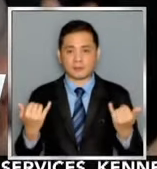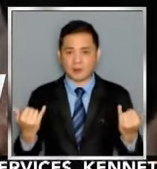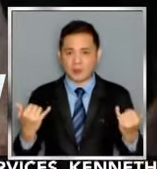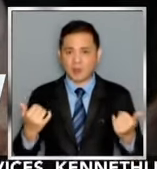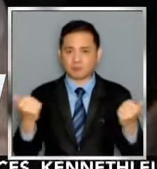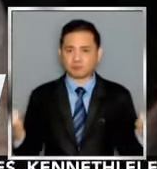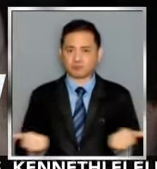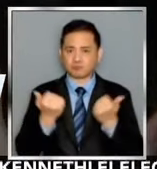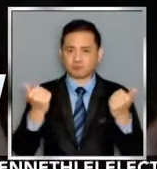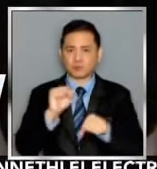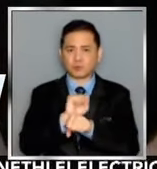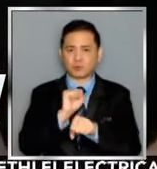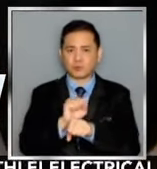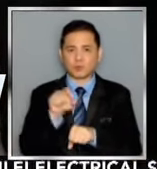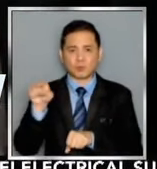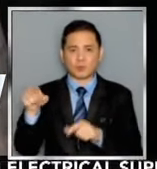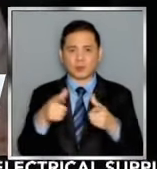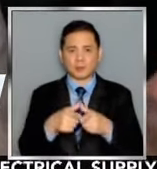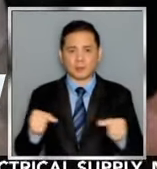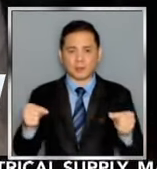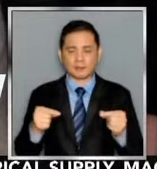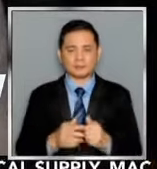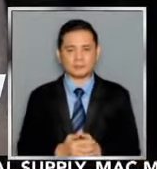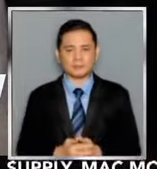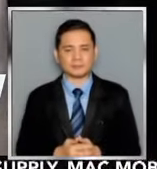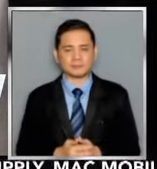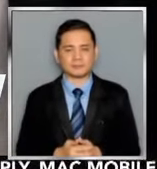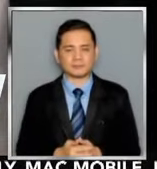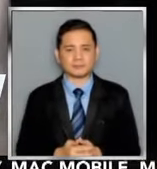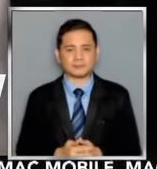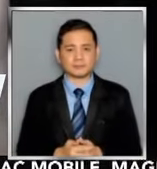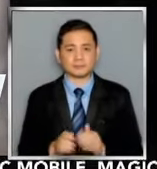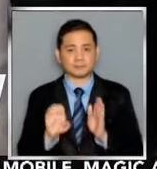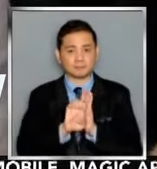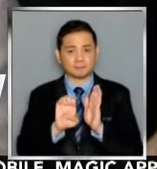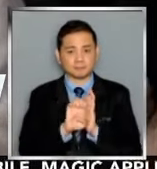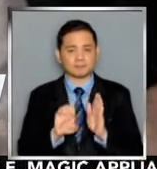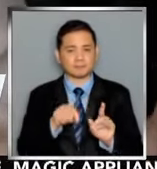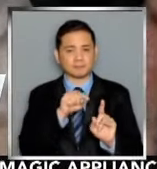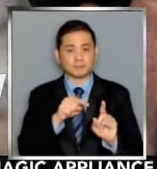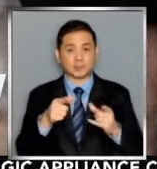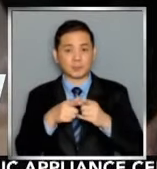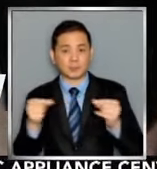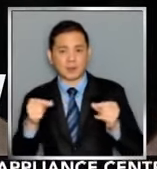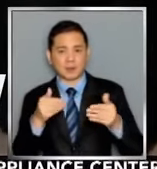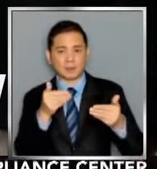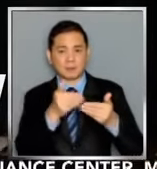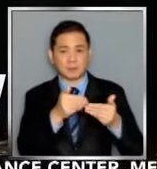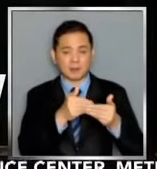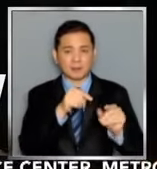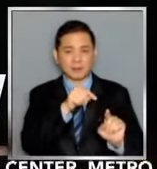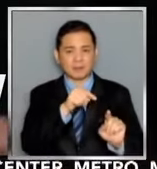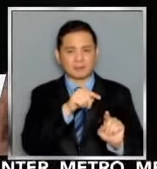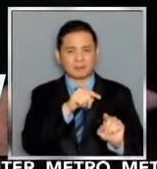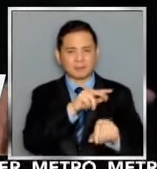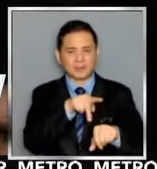and also working environment. For example, Japan is the Philippines' neighbors. Just if you take a flight from